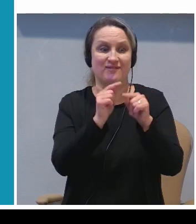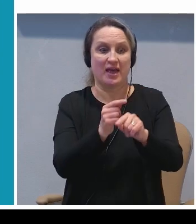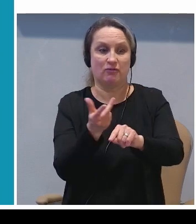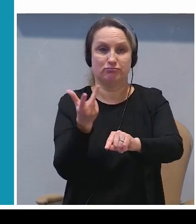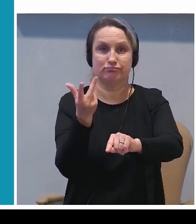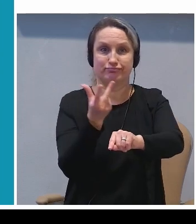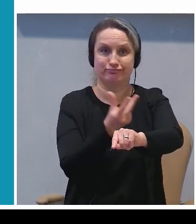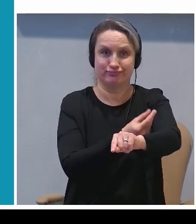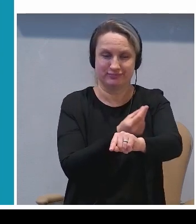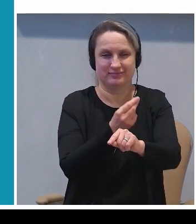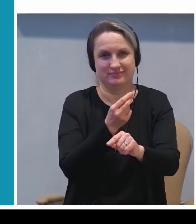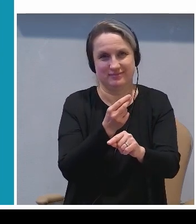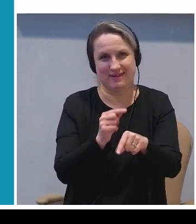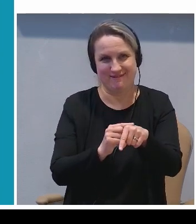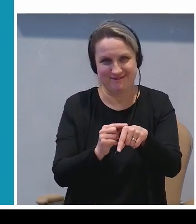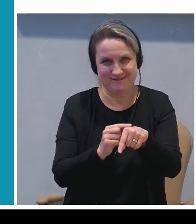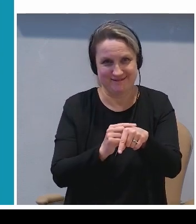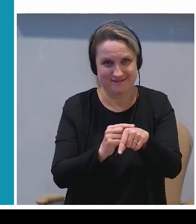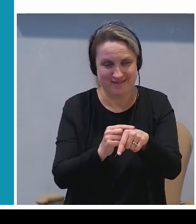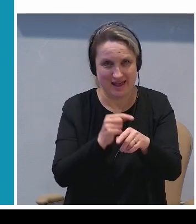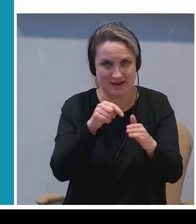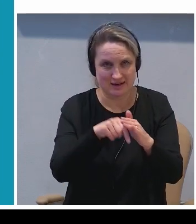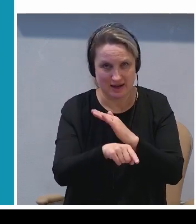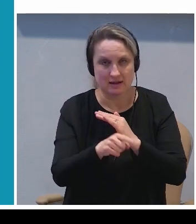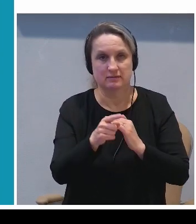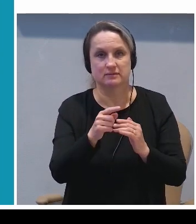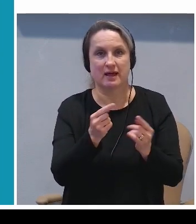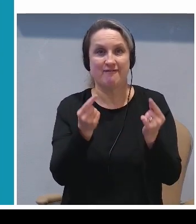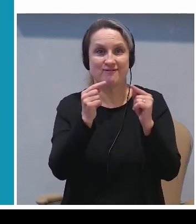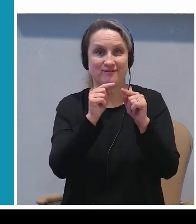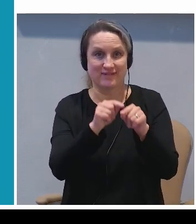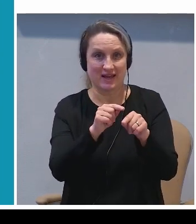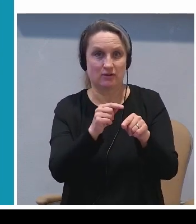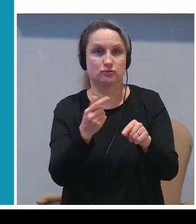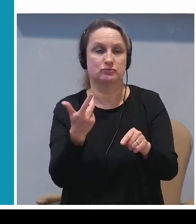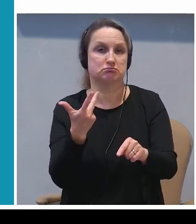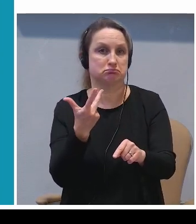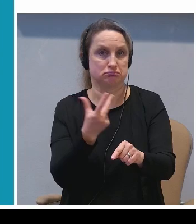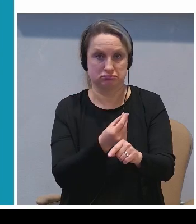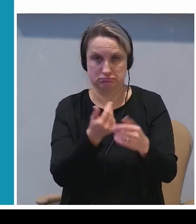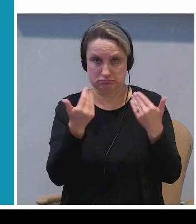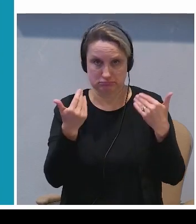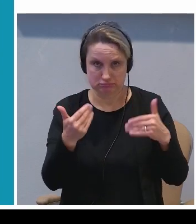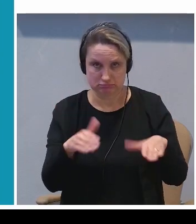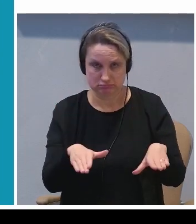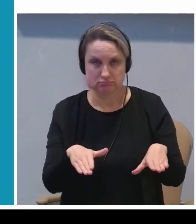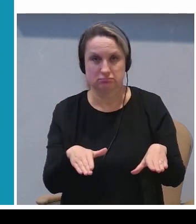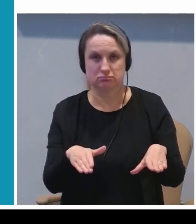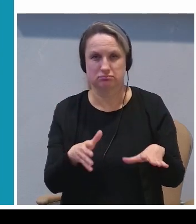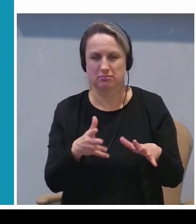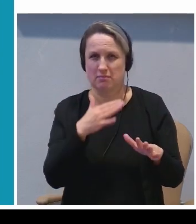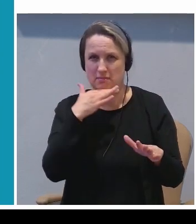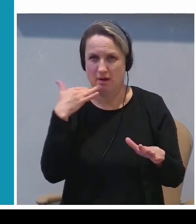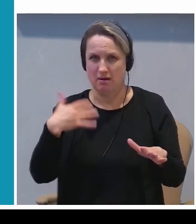put a lot of Harilikult vector in. siis It goes into the adenoassotsieerunud bloodstream and finds viiruse its place in vahendusel. the tissue. What we do Seda mainly tuleb with blood süstida verre diseases suures